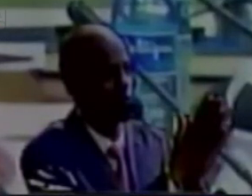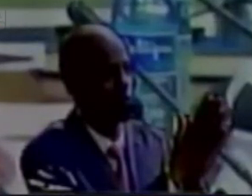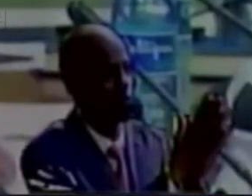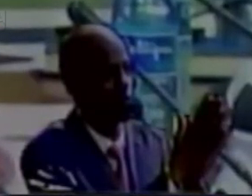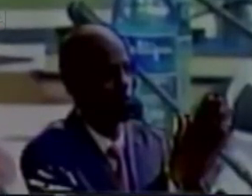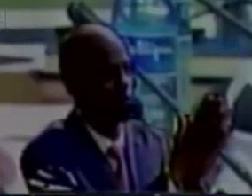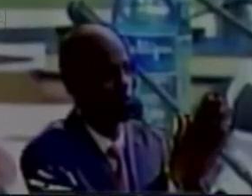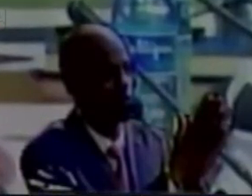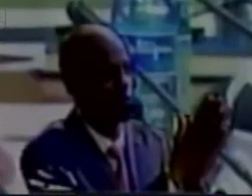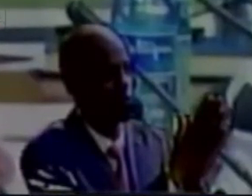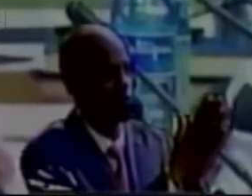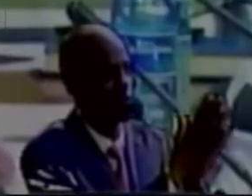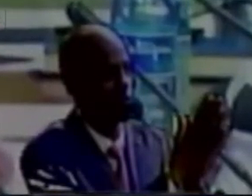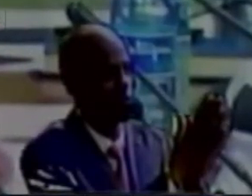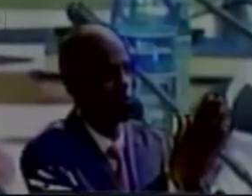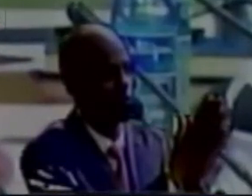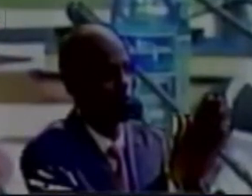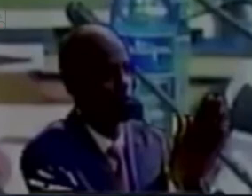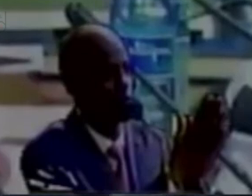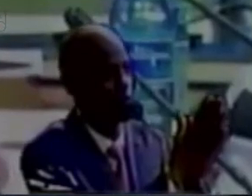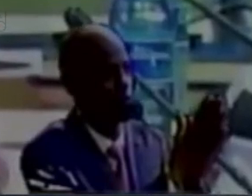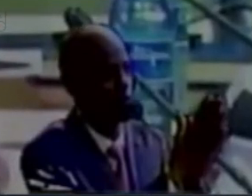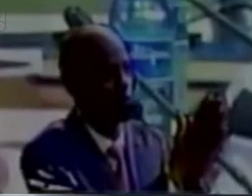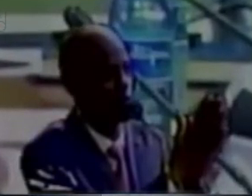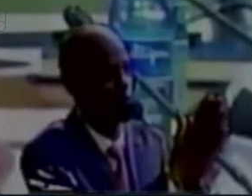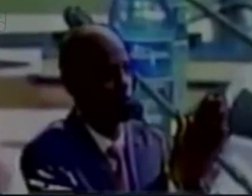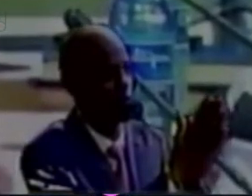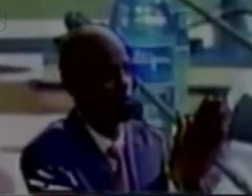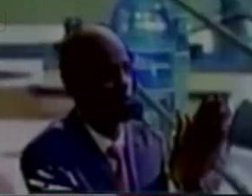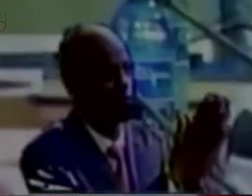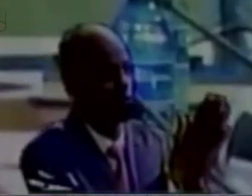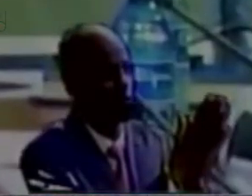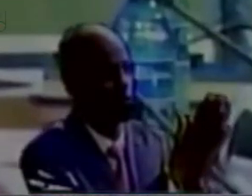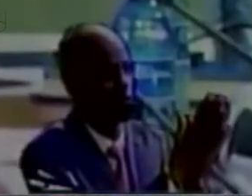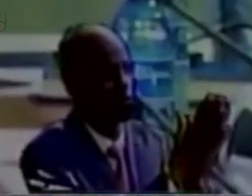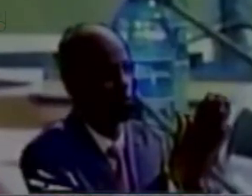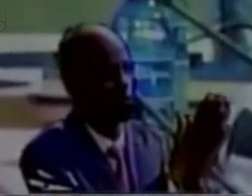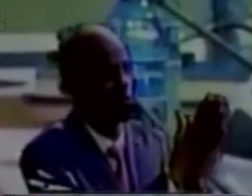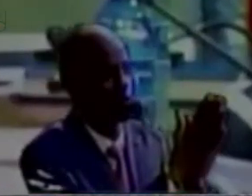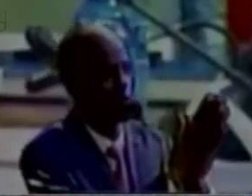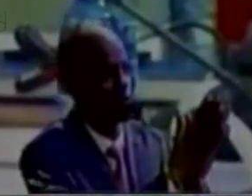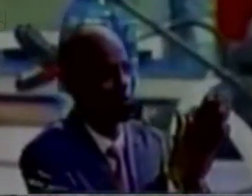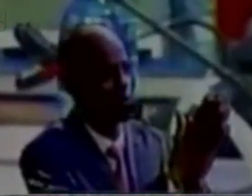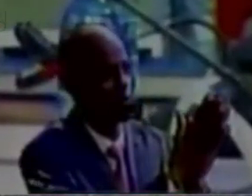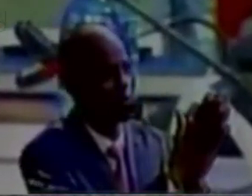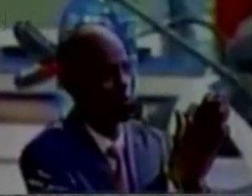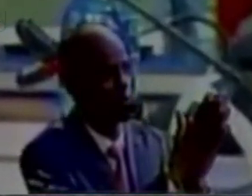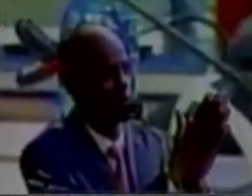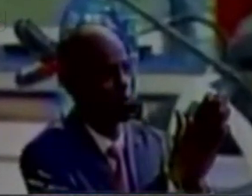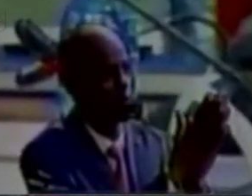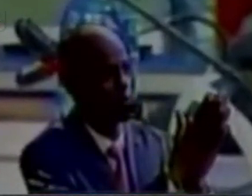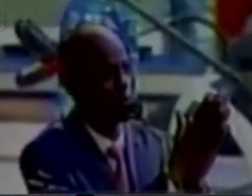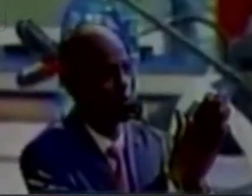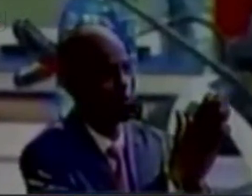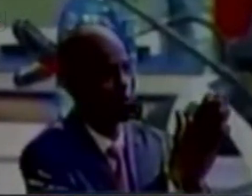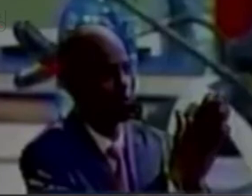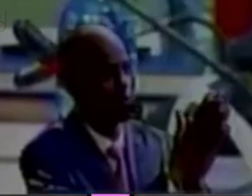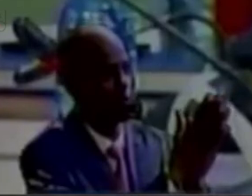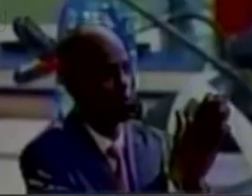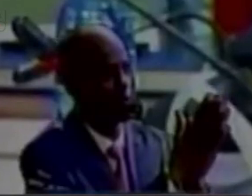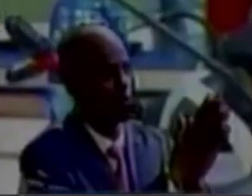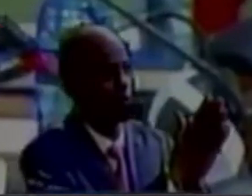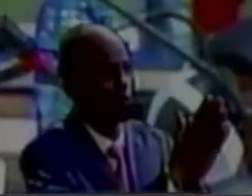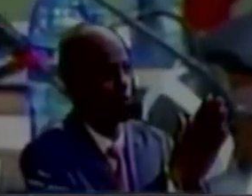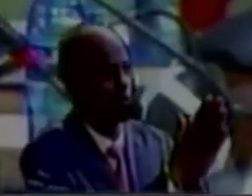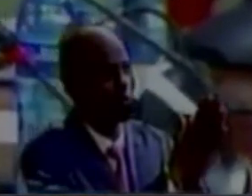efficiente, rapide et simple, adaptée au contexte. Et nous